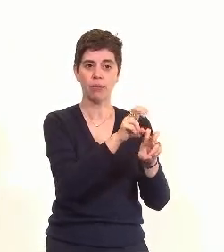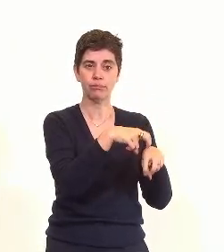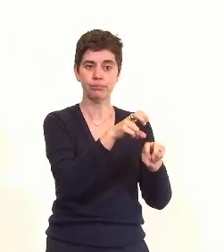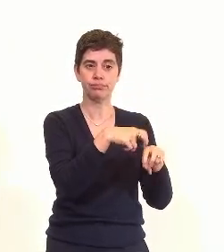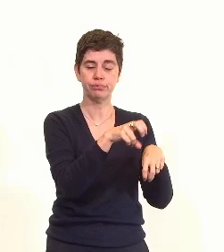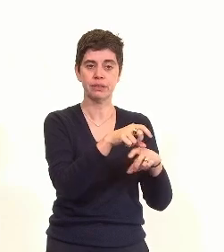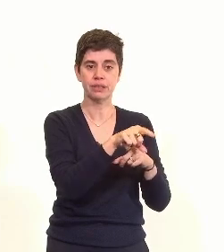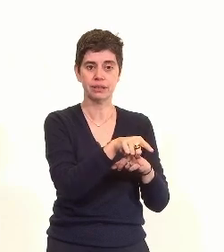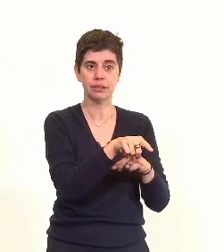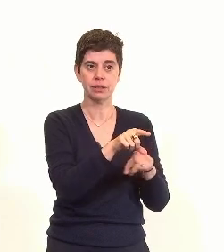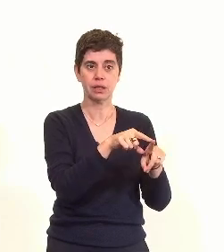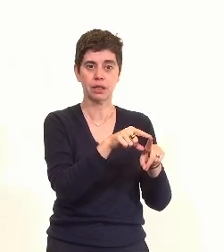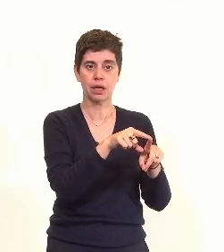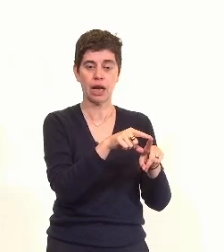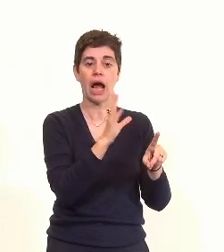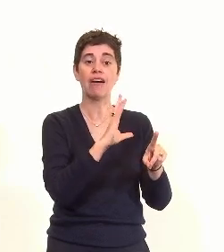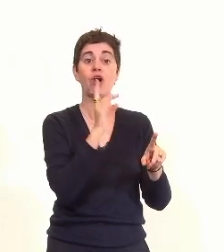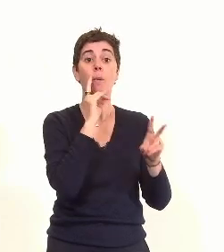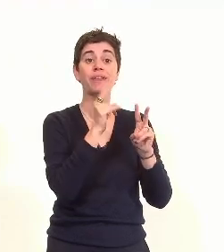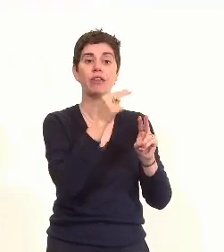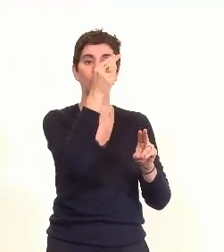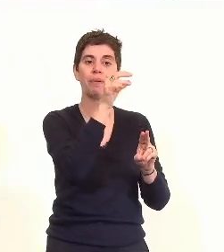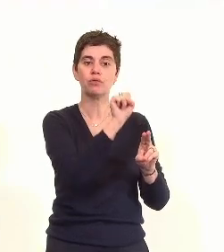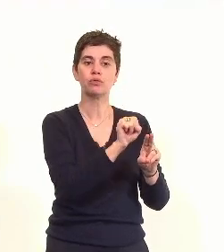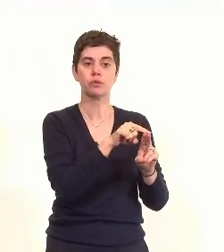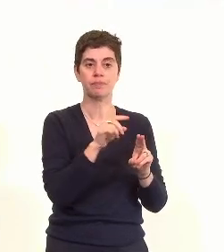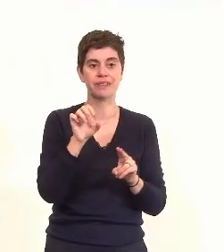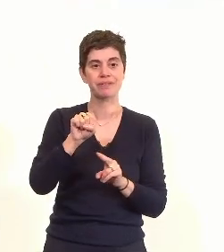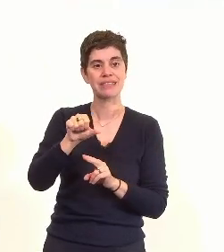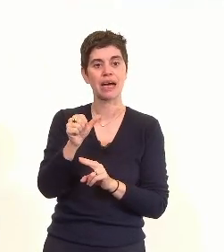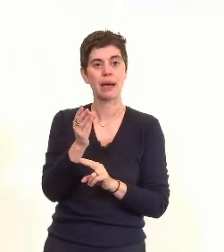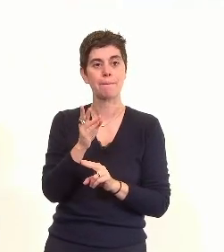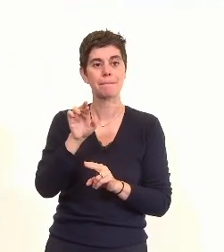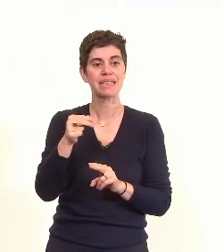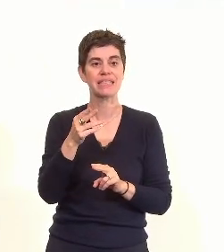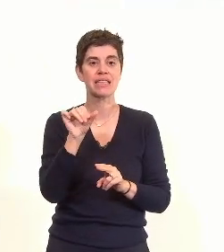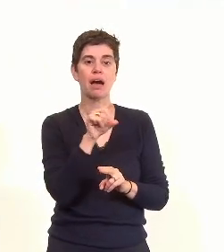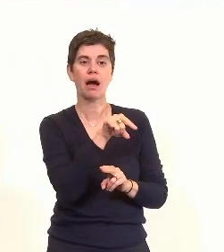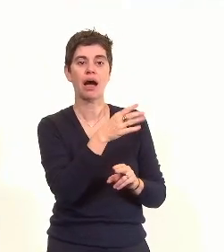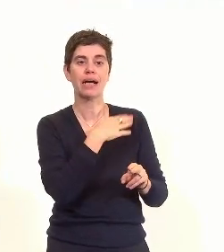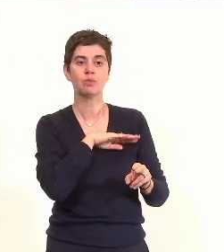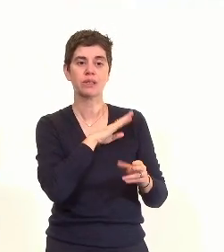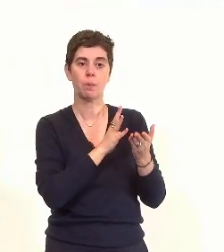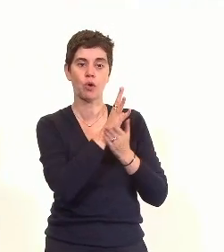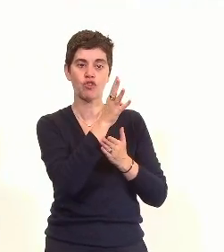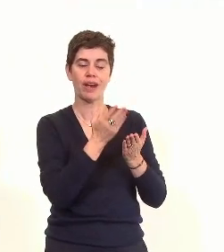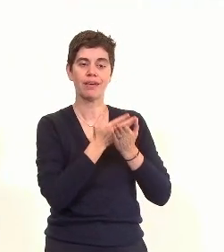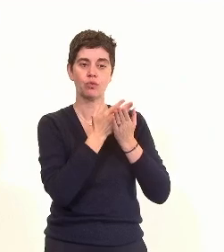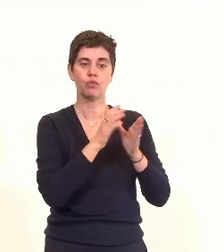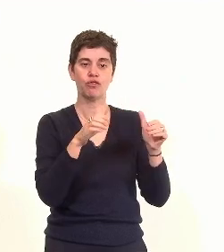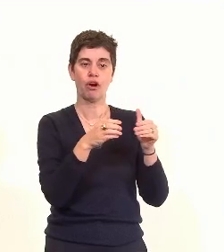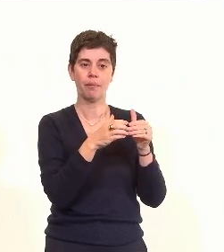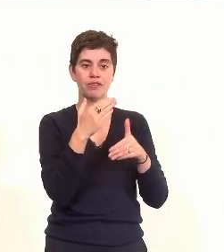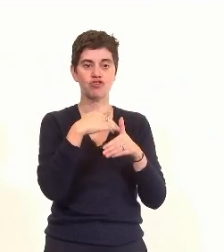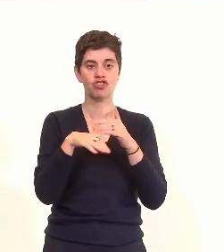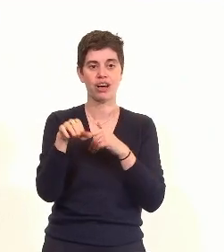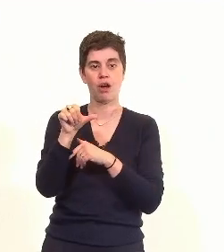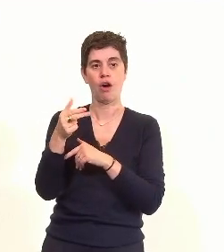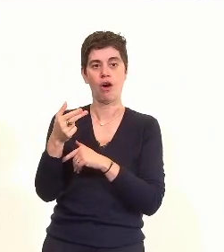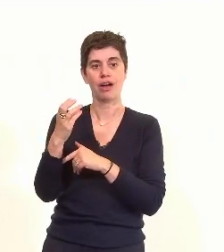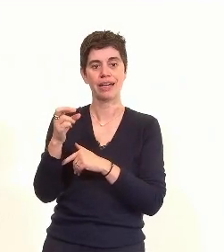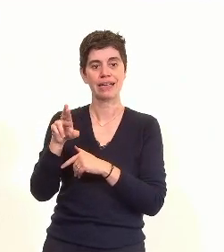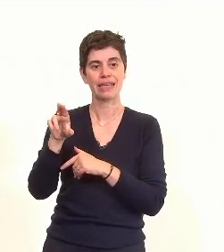était en Bretagne Nord, on passe en Bretagne Sud. Et Sabrina Sinigalia, responsable projet, études et formations à l'Ancréaï, Fédération des centres